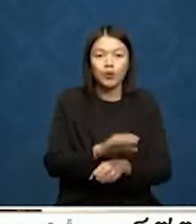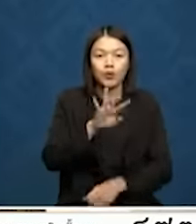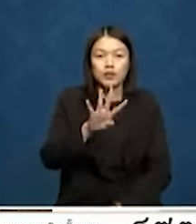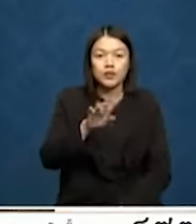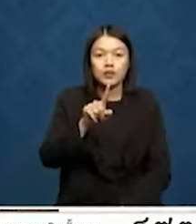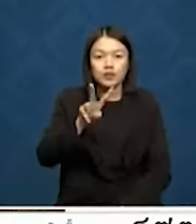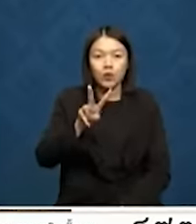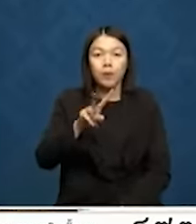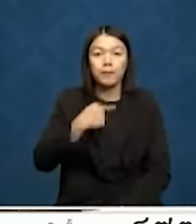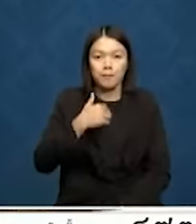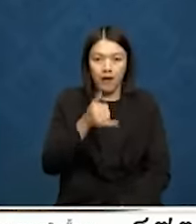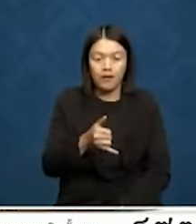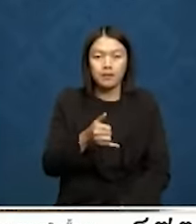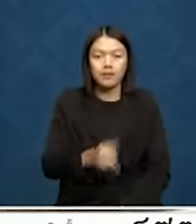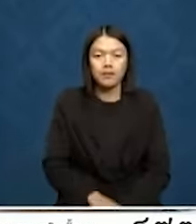งตนครับ